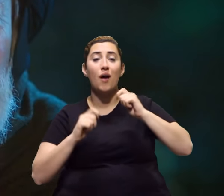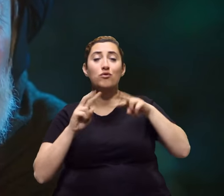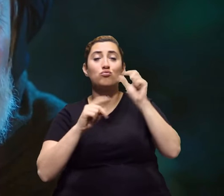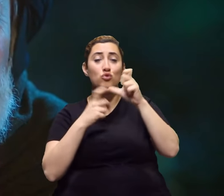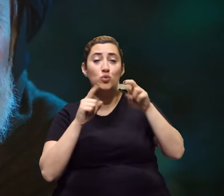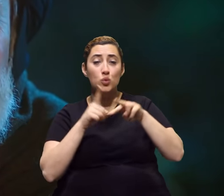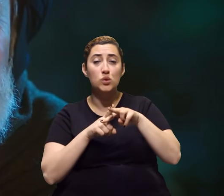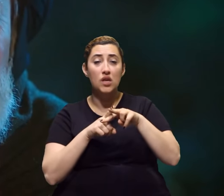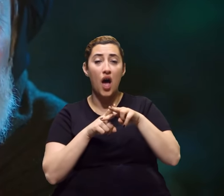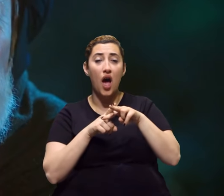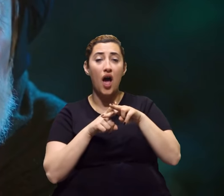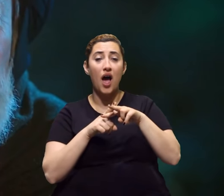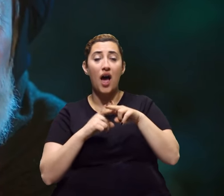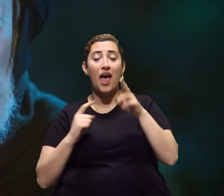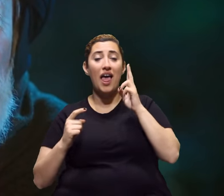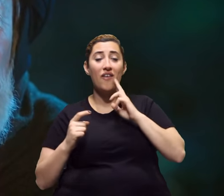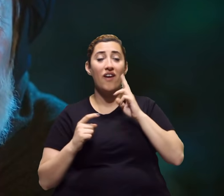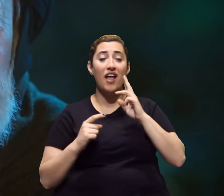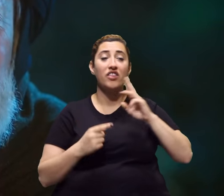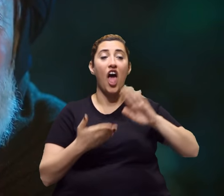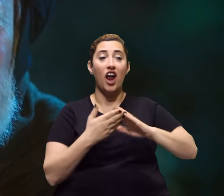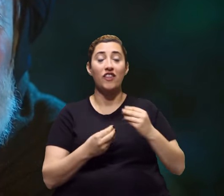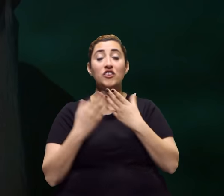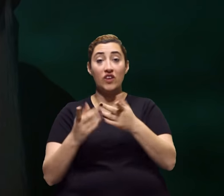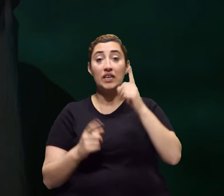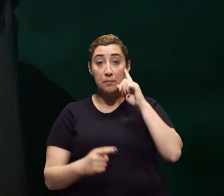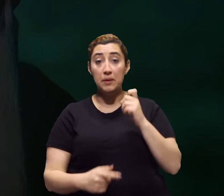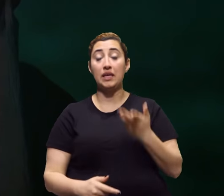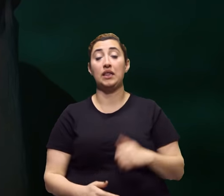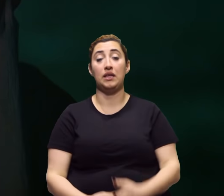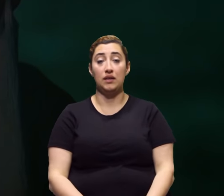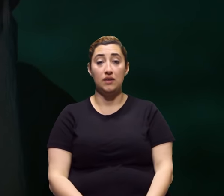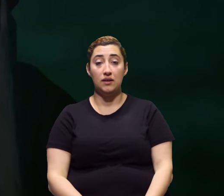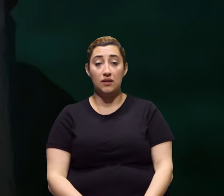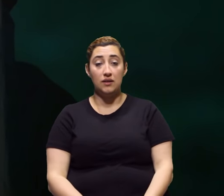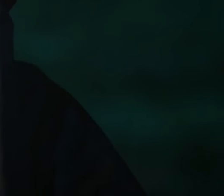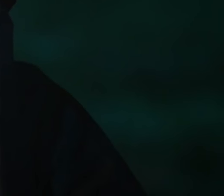Musa, Hızır'a yoldaş olur muydu?